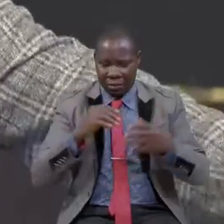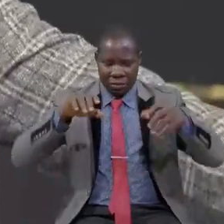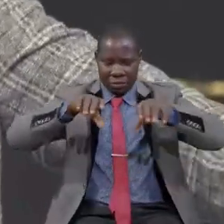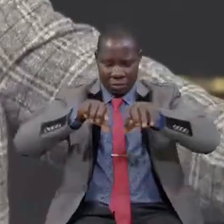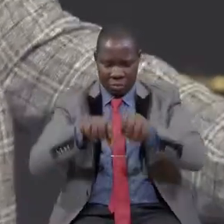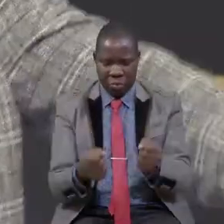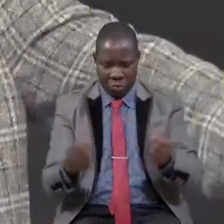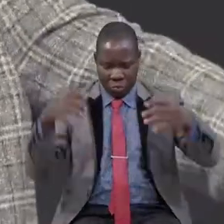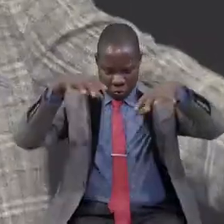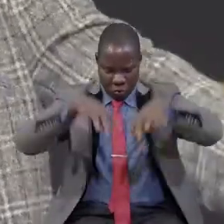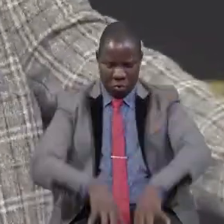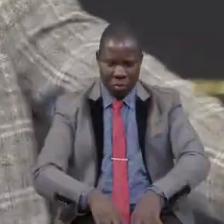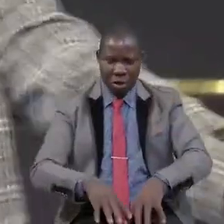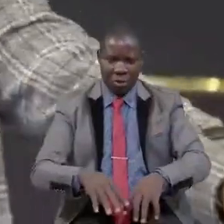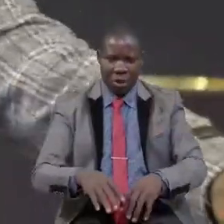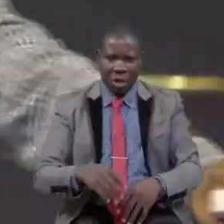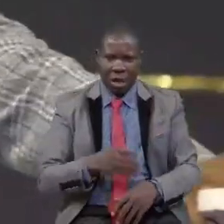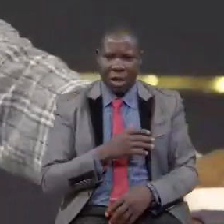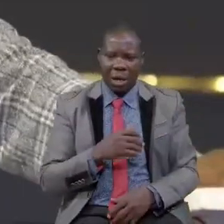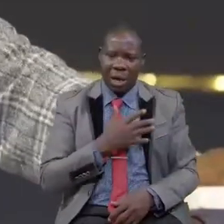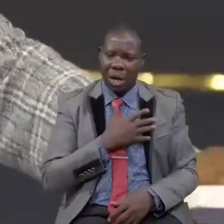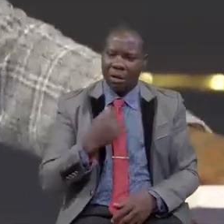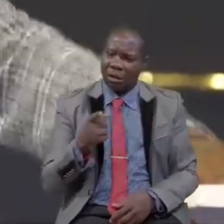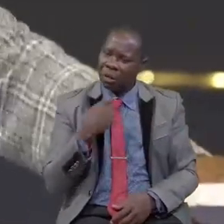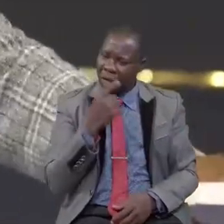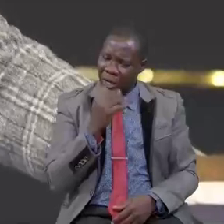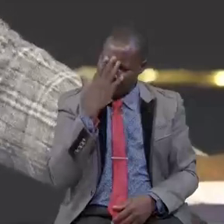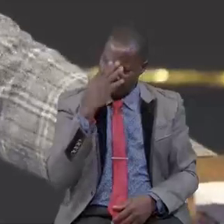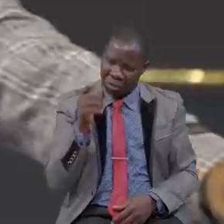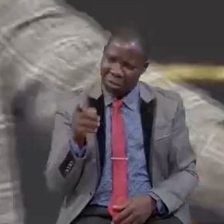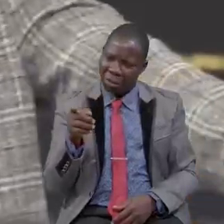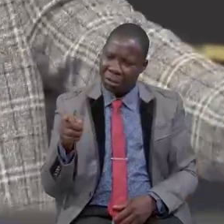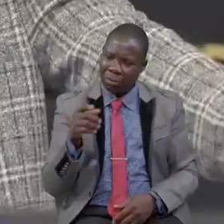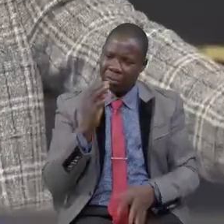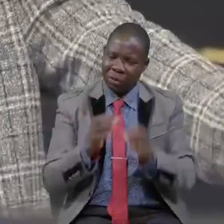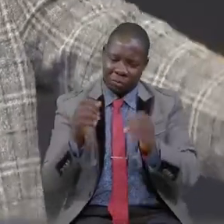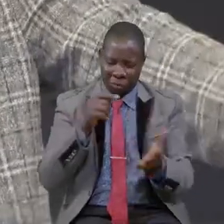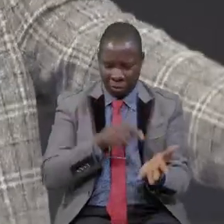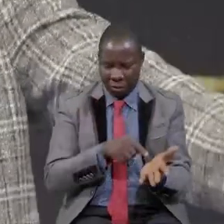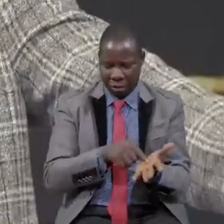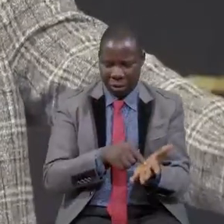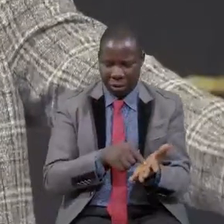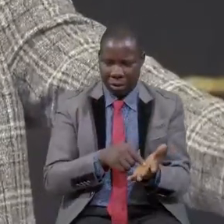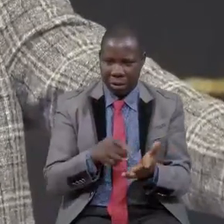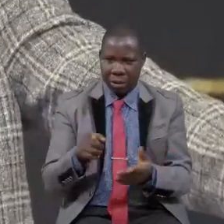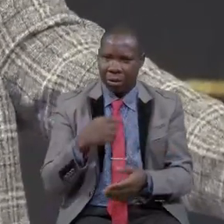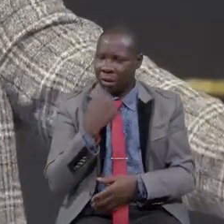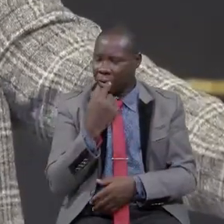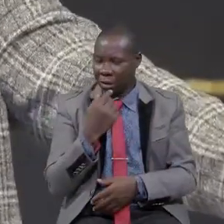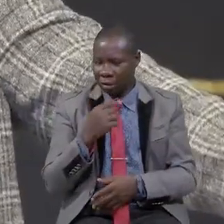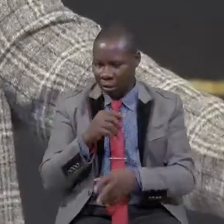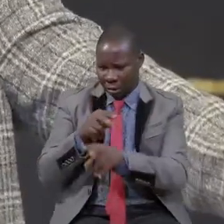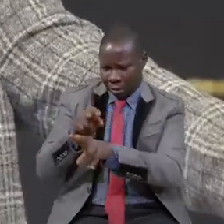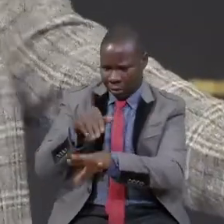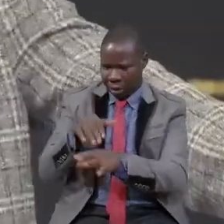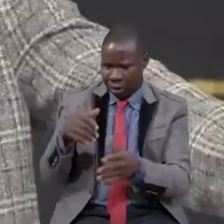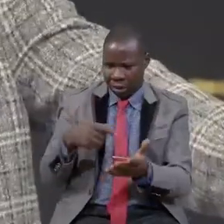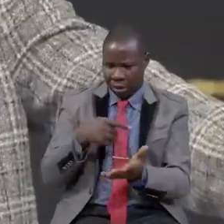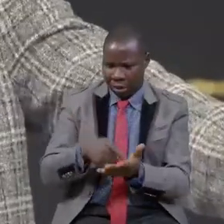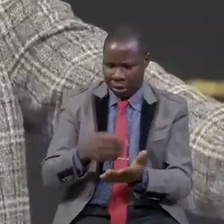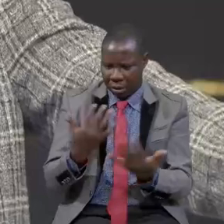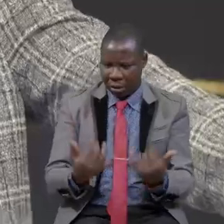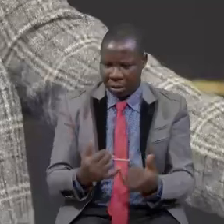je le connais. Quand on va vérifier les faits, on va dire, regarde cela maintenant. Tu dis, je suis désolé. Le